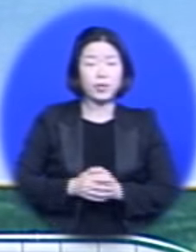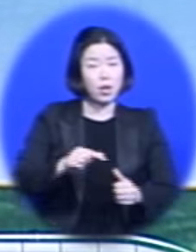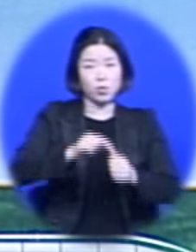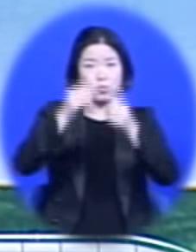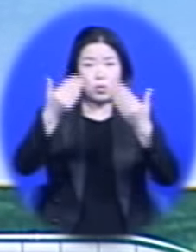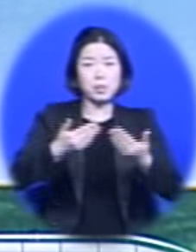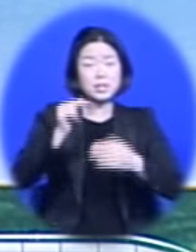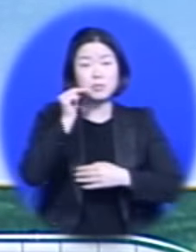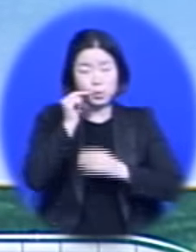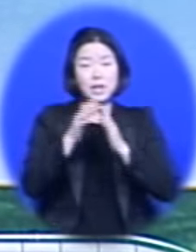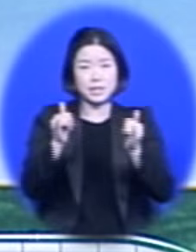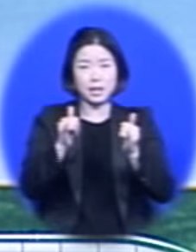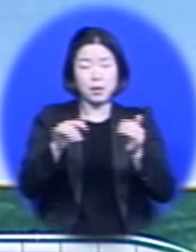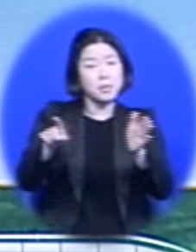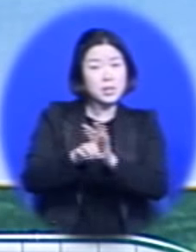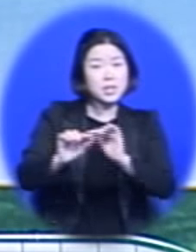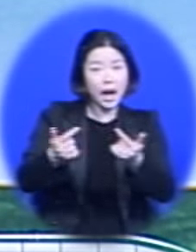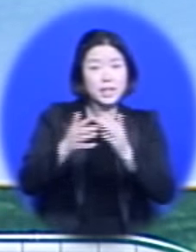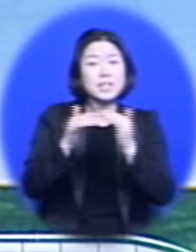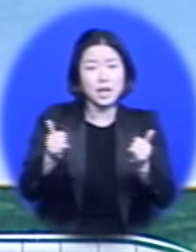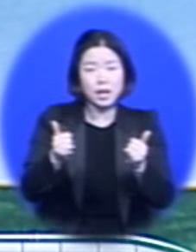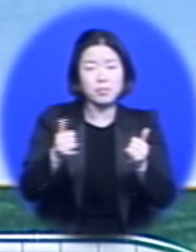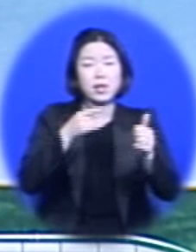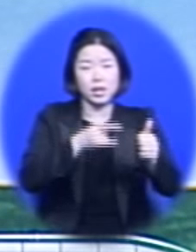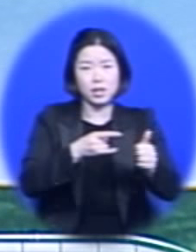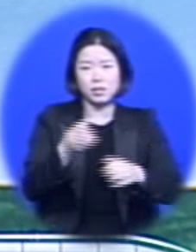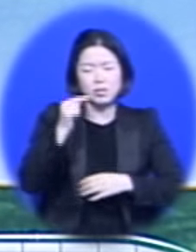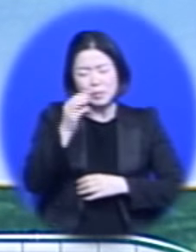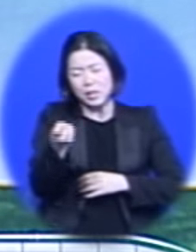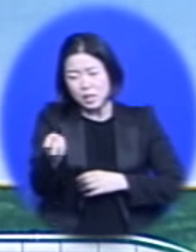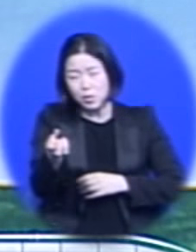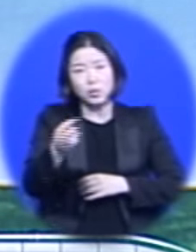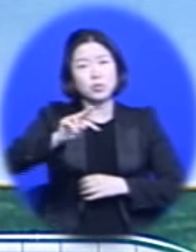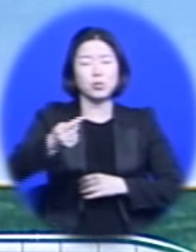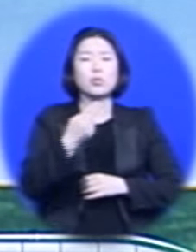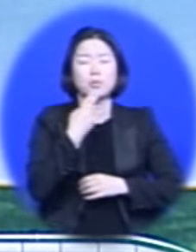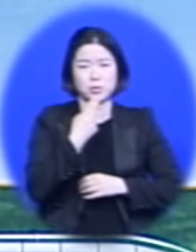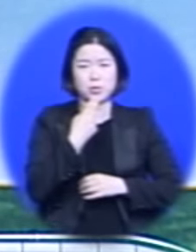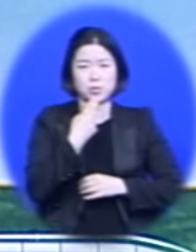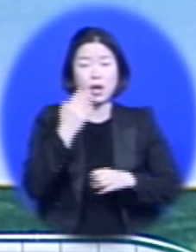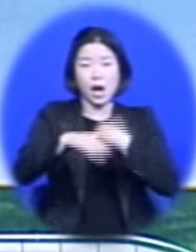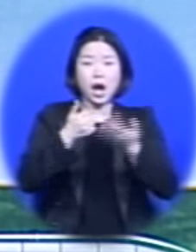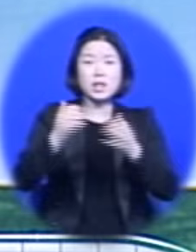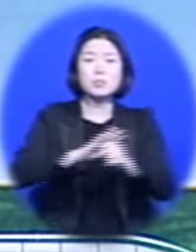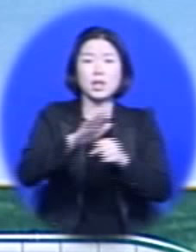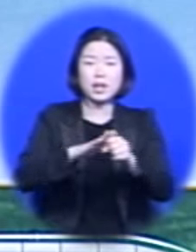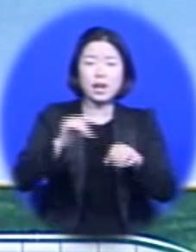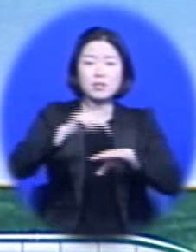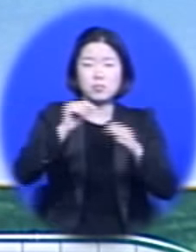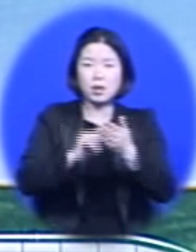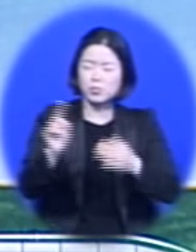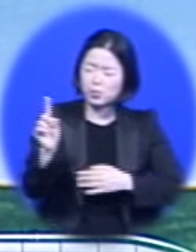구원받지 못한 사람, 불신자들에게는 겨자씨만한 것도 없어요. 하나님을 사랑하는 마음이